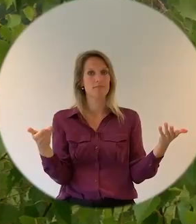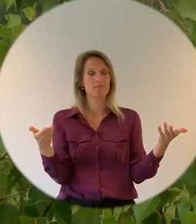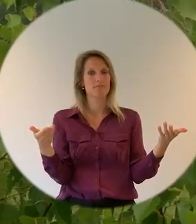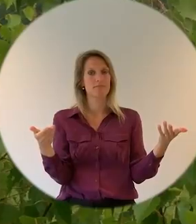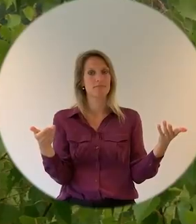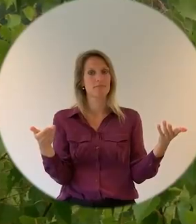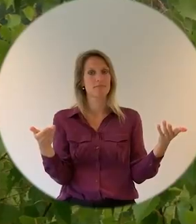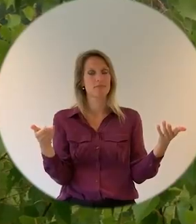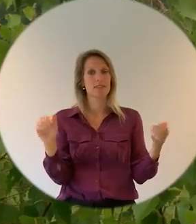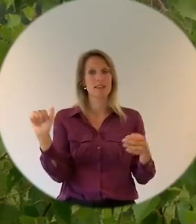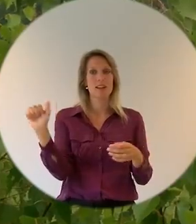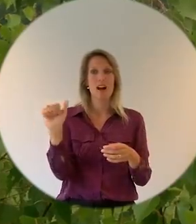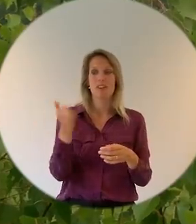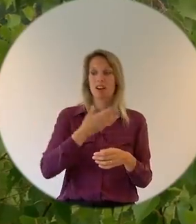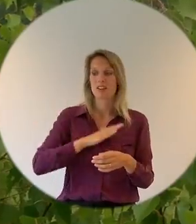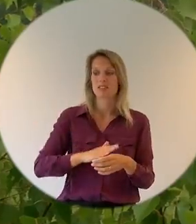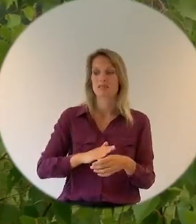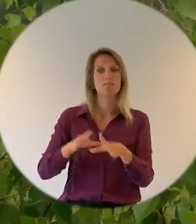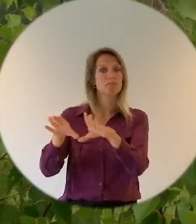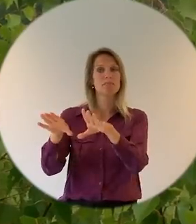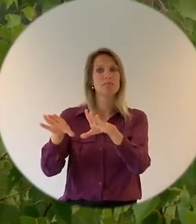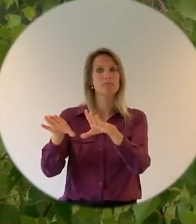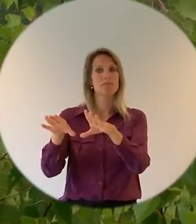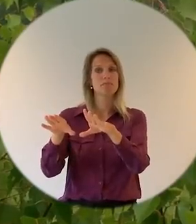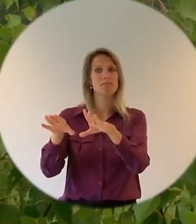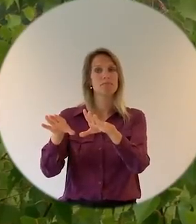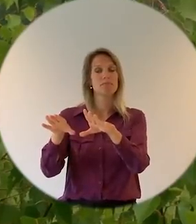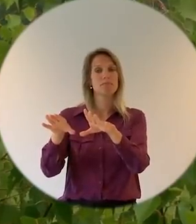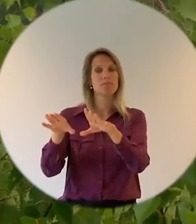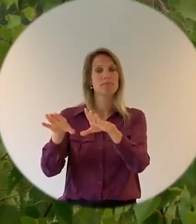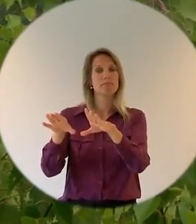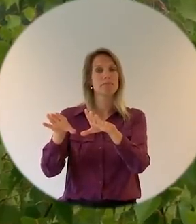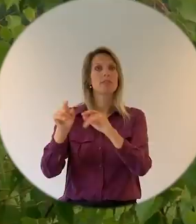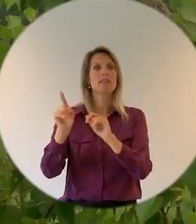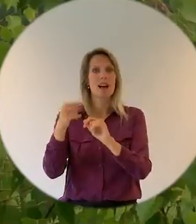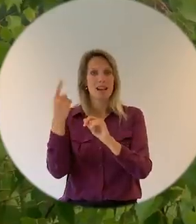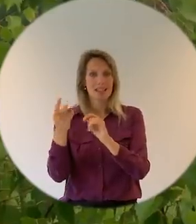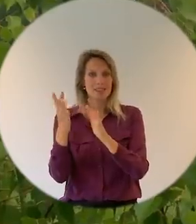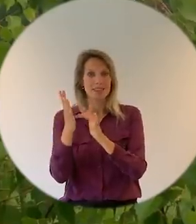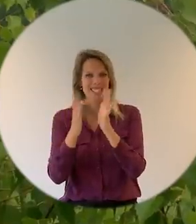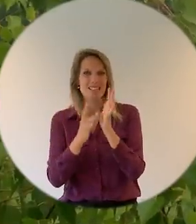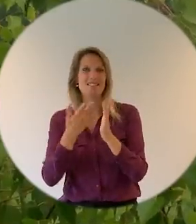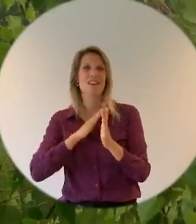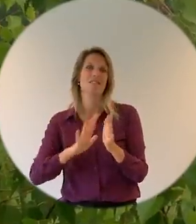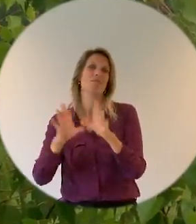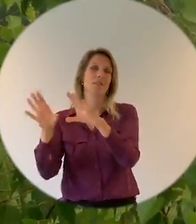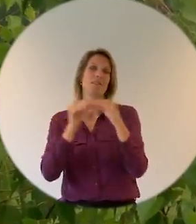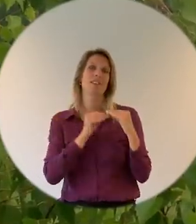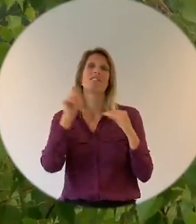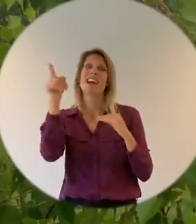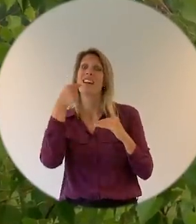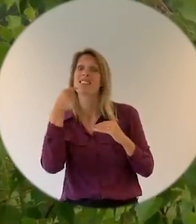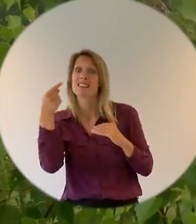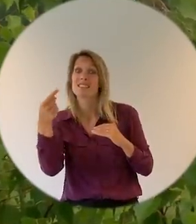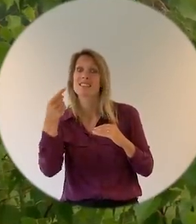Accepteer geen andere last dan de last van Jezus Christus die zegt, mijn last is